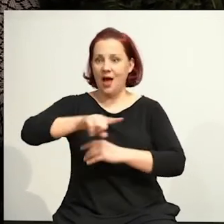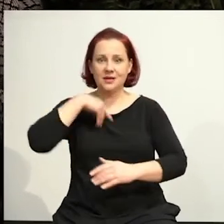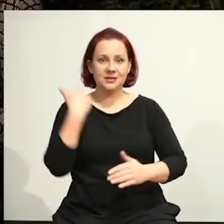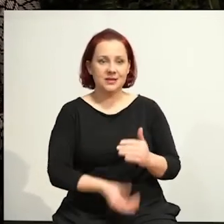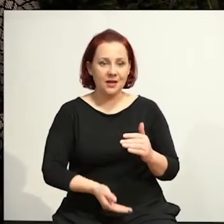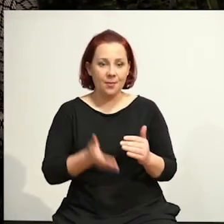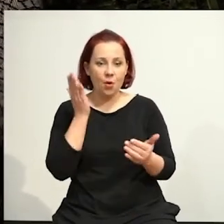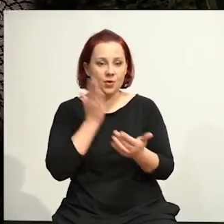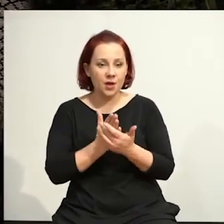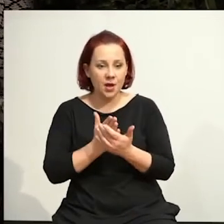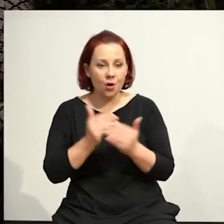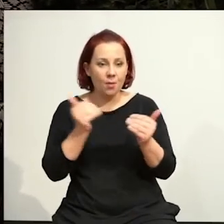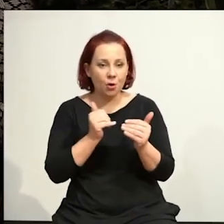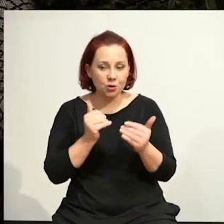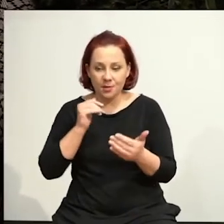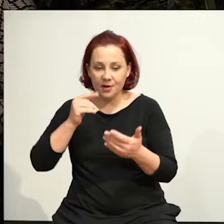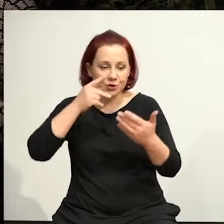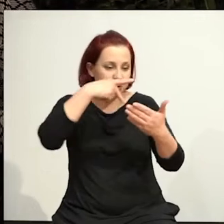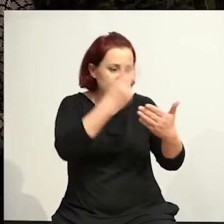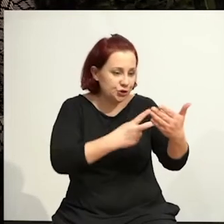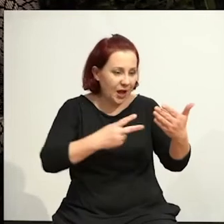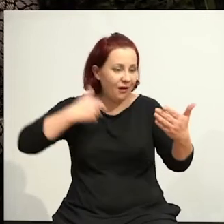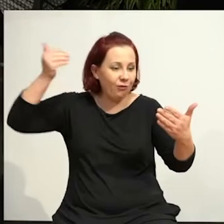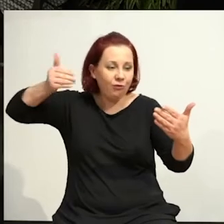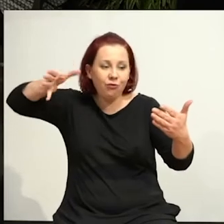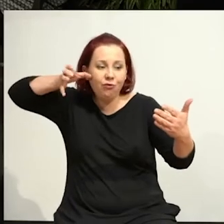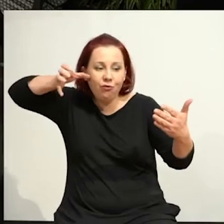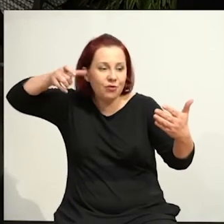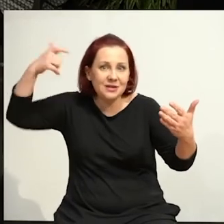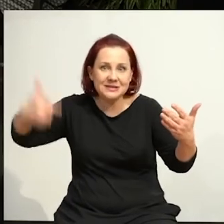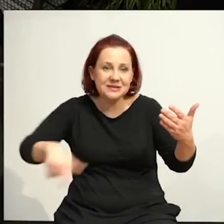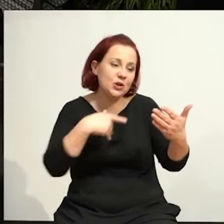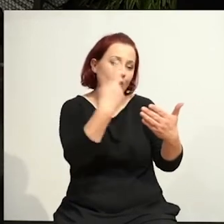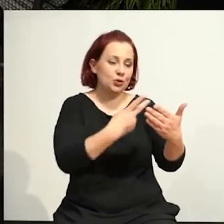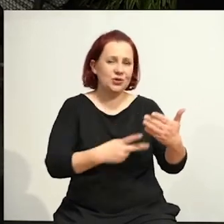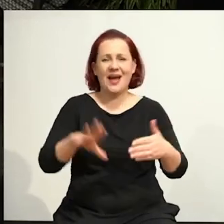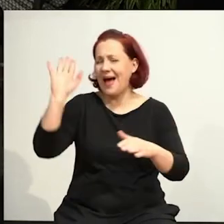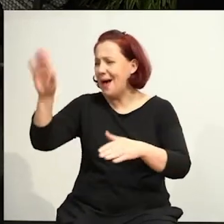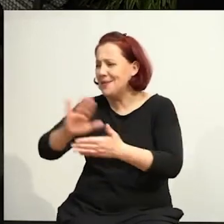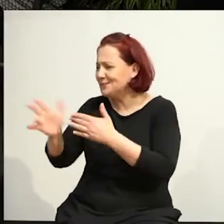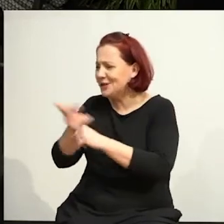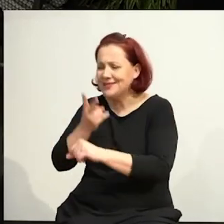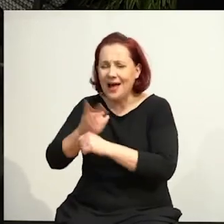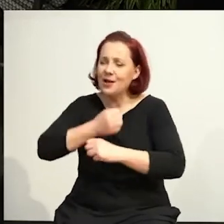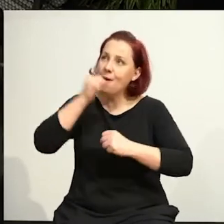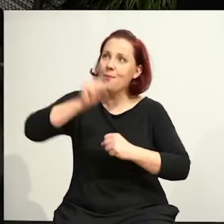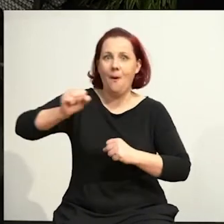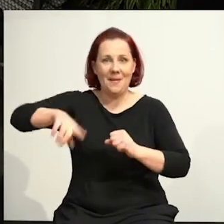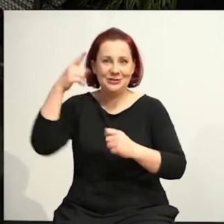tylko wtórnie odczytywać. Czy to może jest za dużo? Czy to może jest zbyt ryzykowne? Nie przesadzałbym aż tak bardzo. Nie jest tak źle, żebyśmy